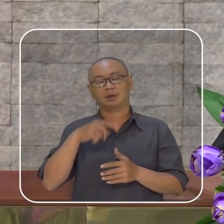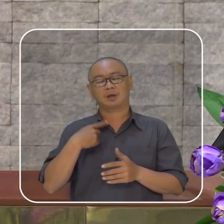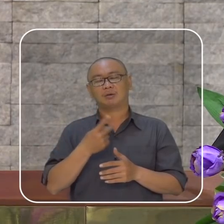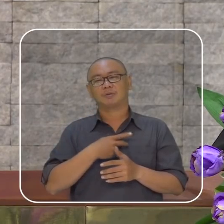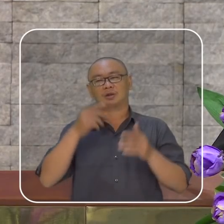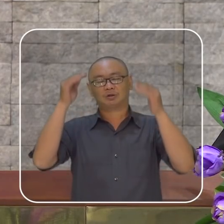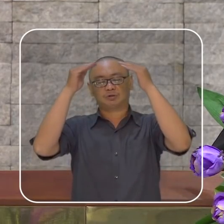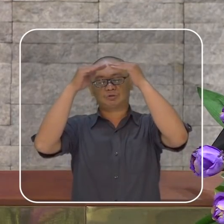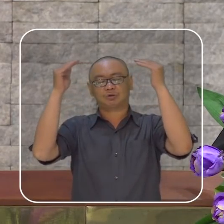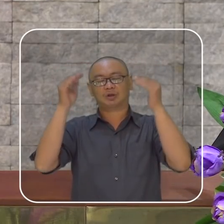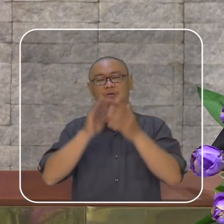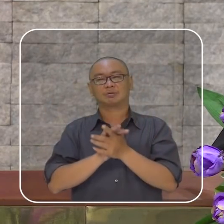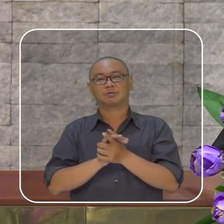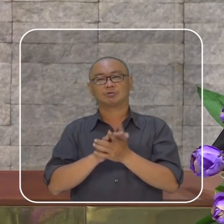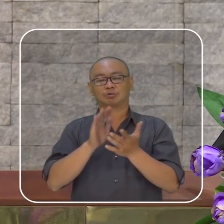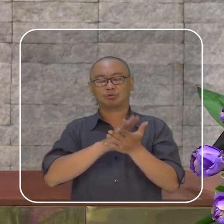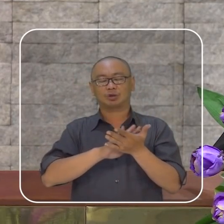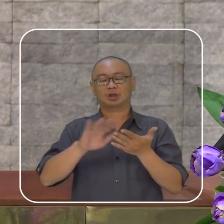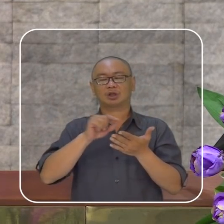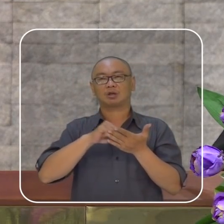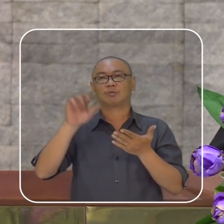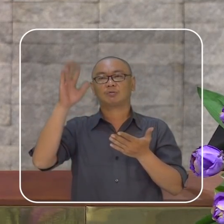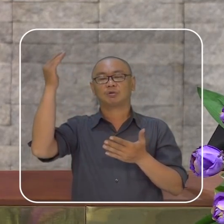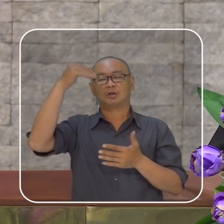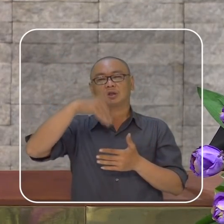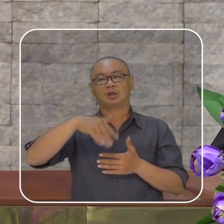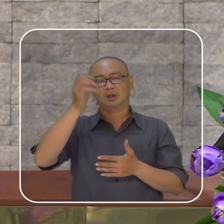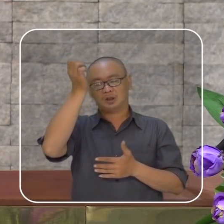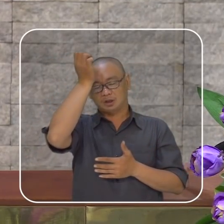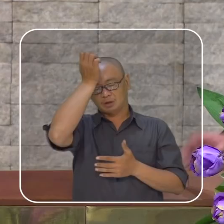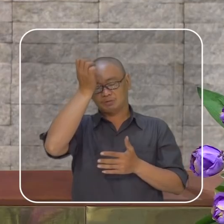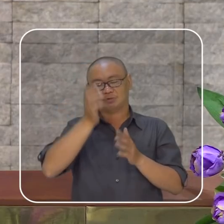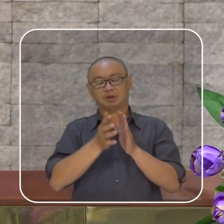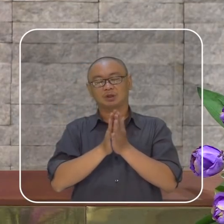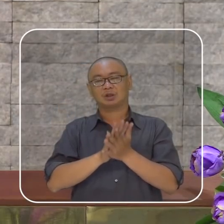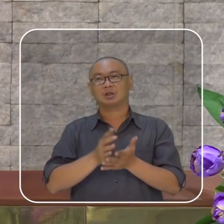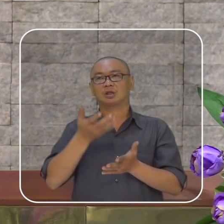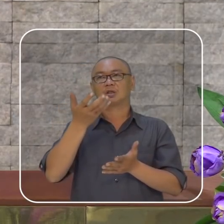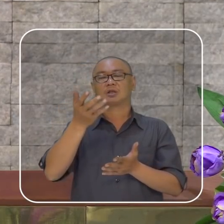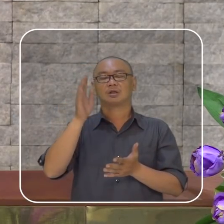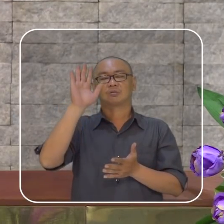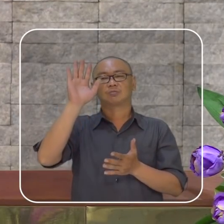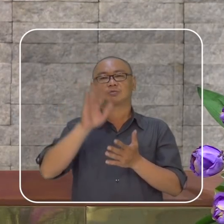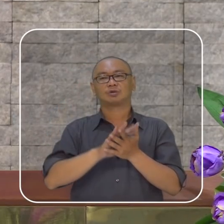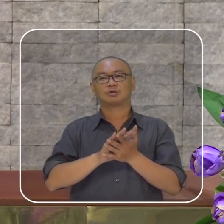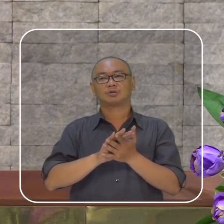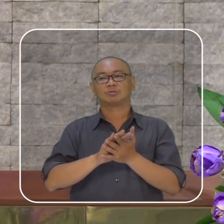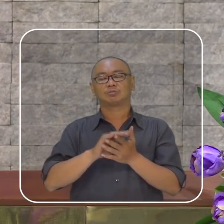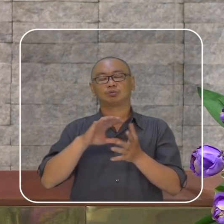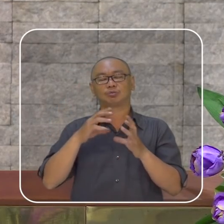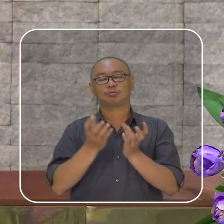yang ada di surga, dikuduskanlah nama-Mu, datanglah kerajaan-Mu, jadilah kehendak-Mu di bumi seperti di